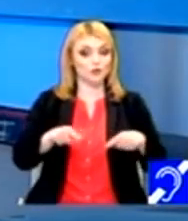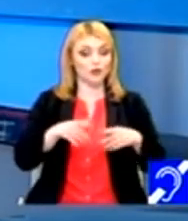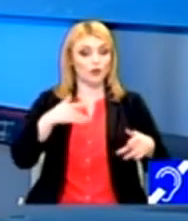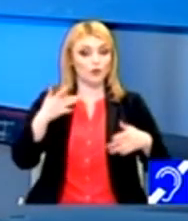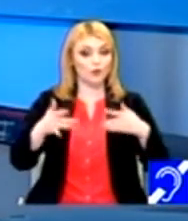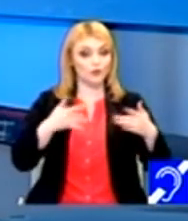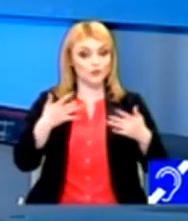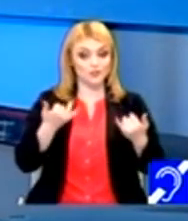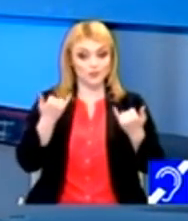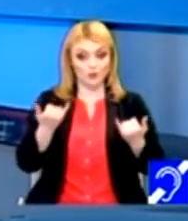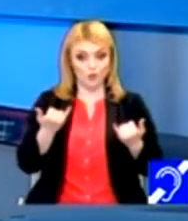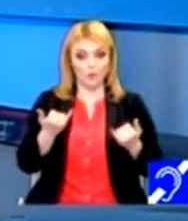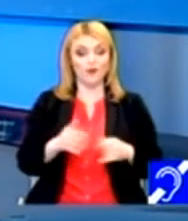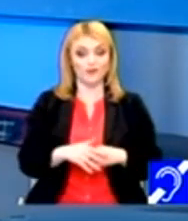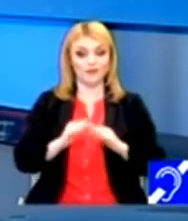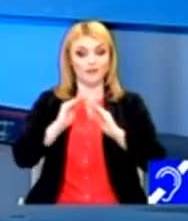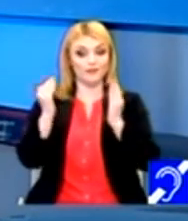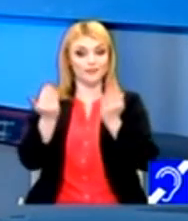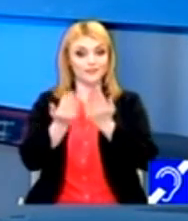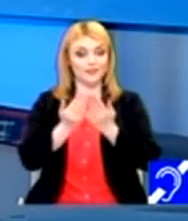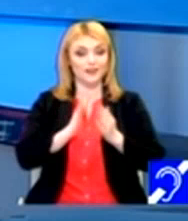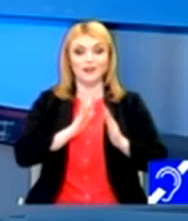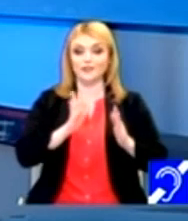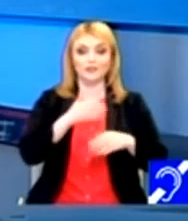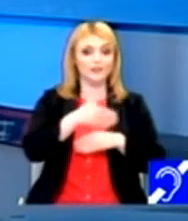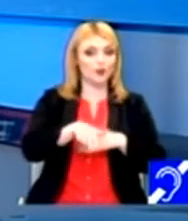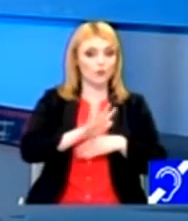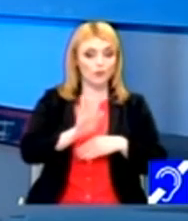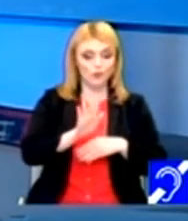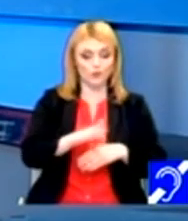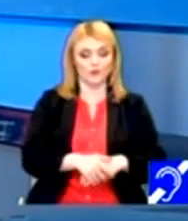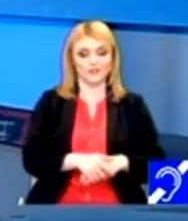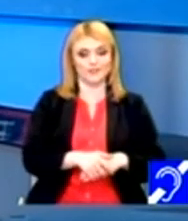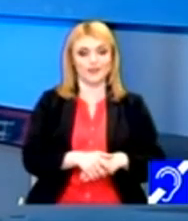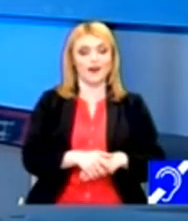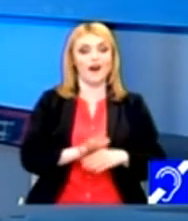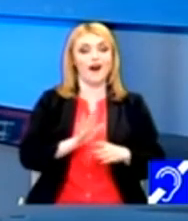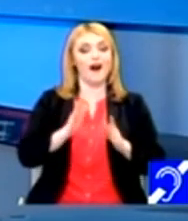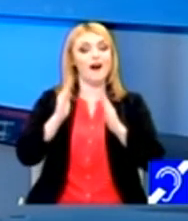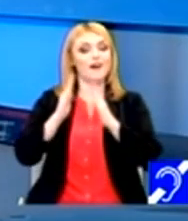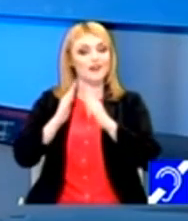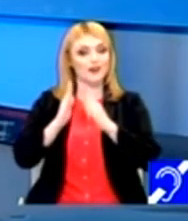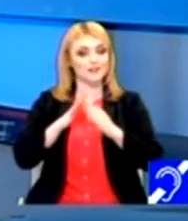putea face cât mai multe astfel de boxe pe care să le distribuie în toată Republica Moldova.